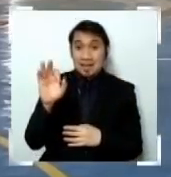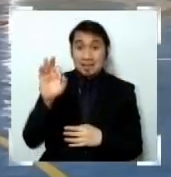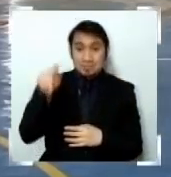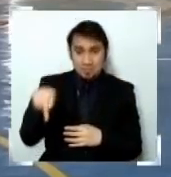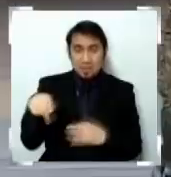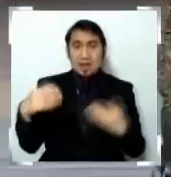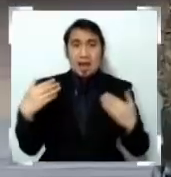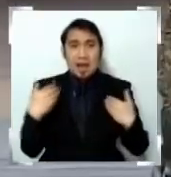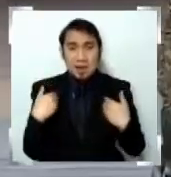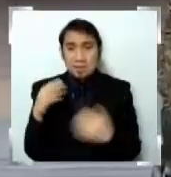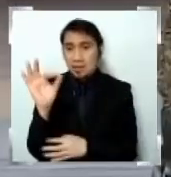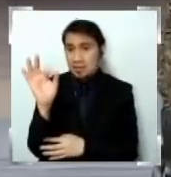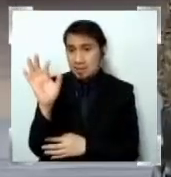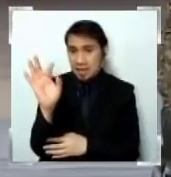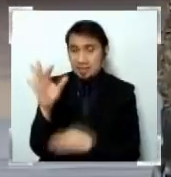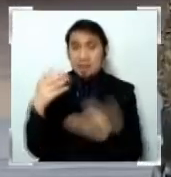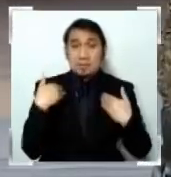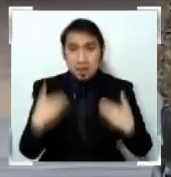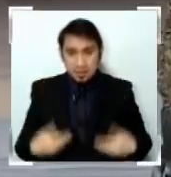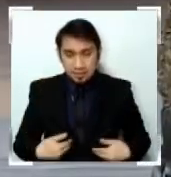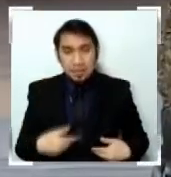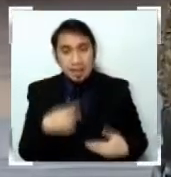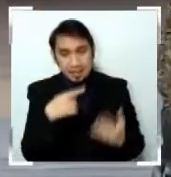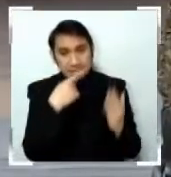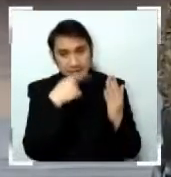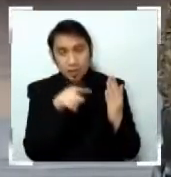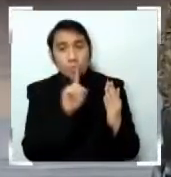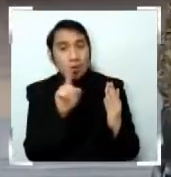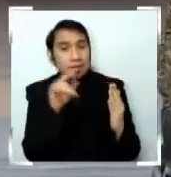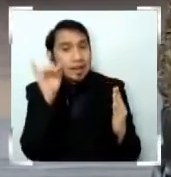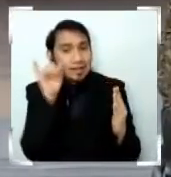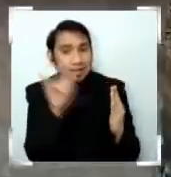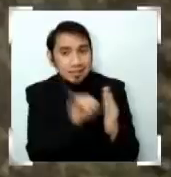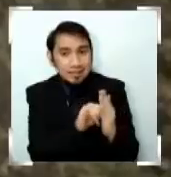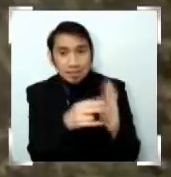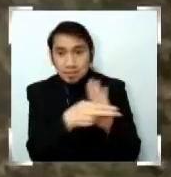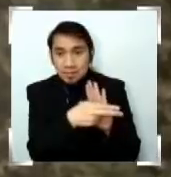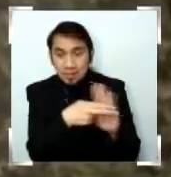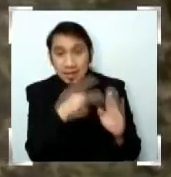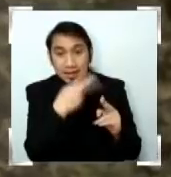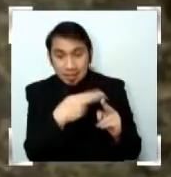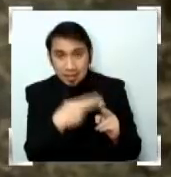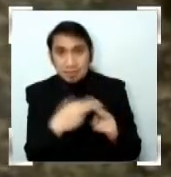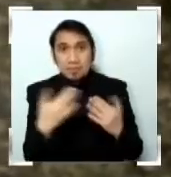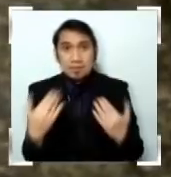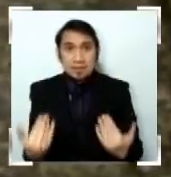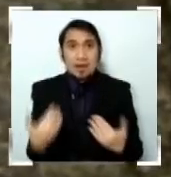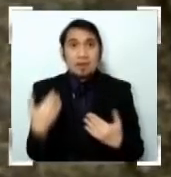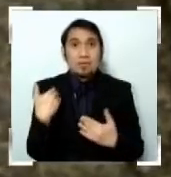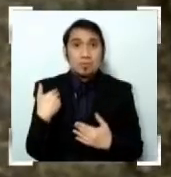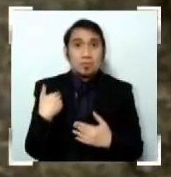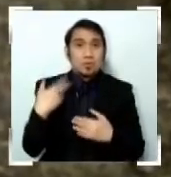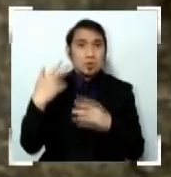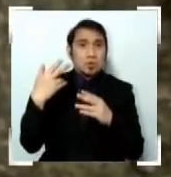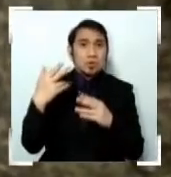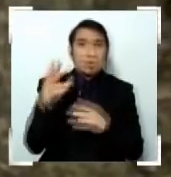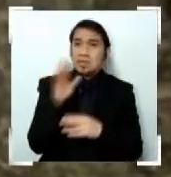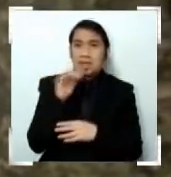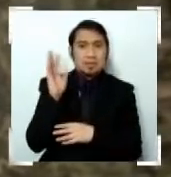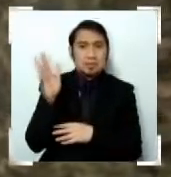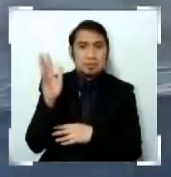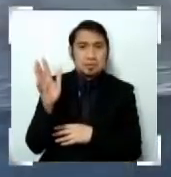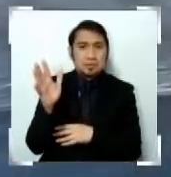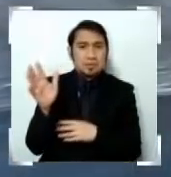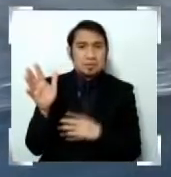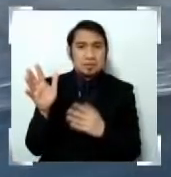ang nakilala. Pagtutuwid ng AFP, 49 na sundalo ang nasawi at hindi 50 gaya ng unang inulat